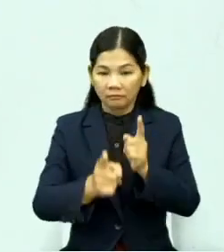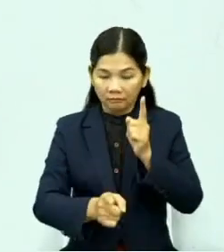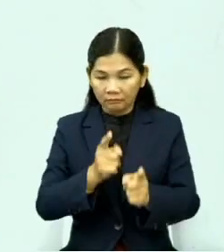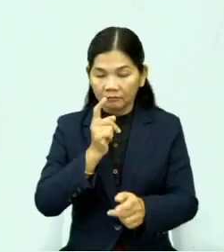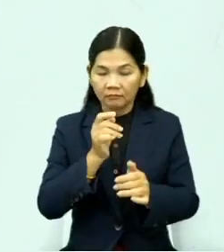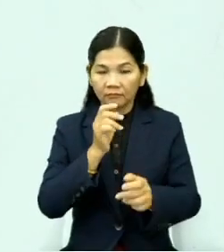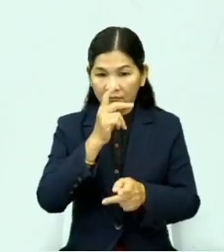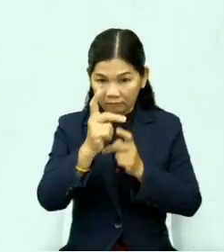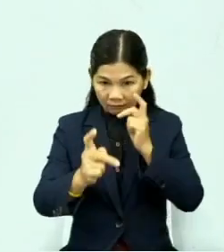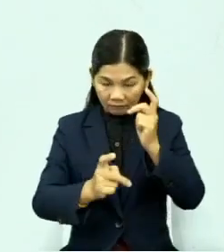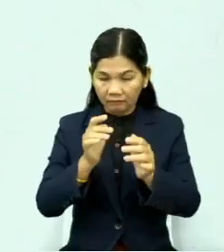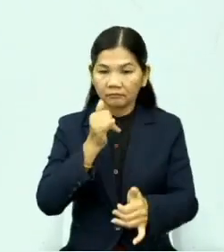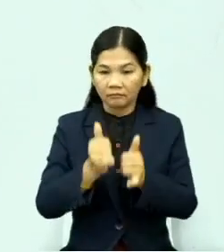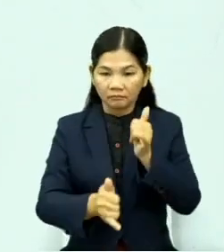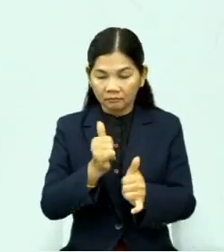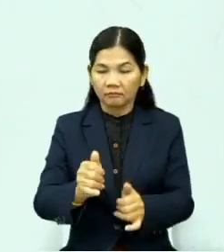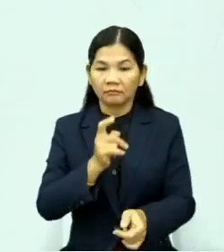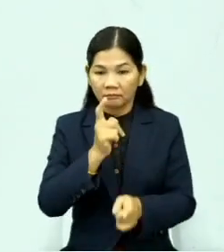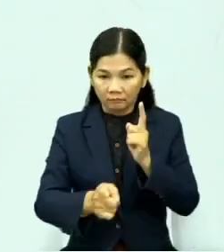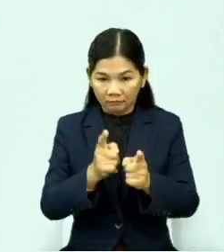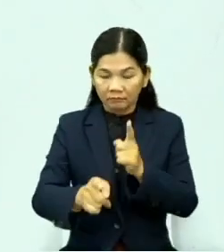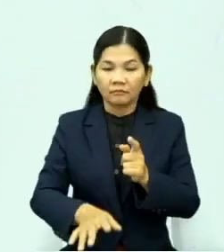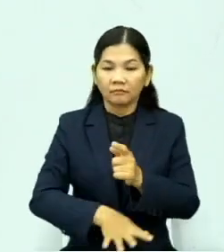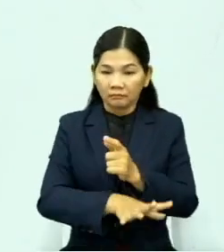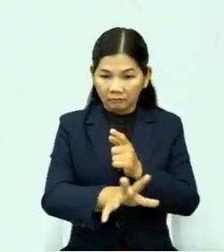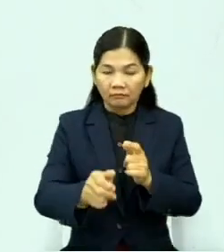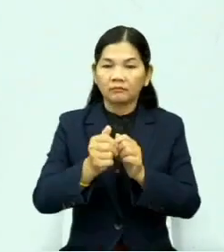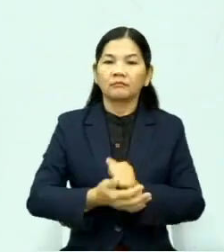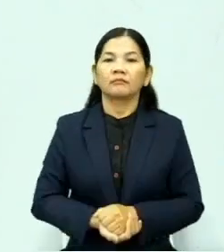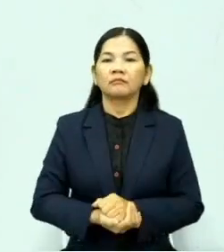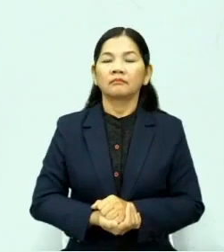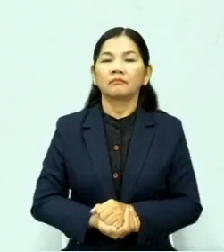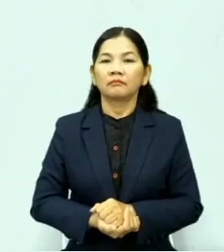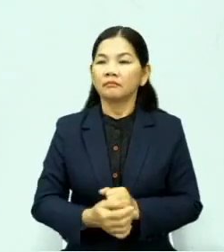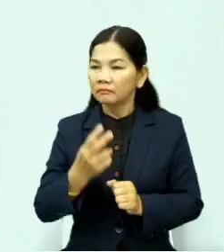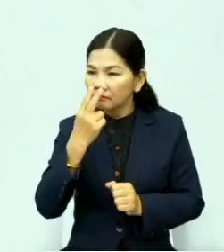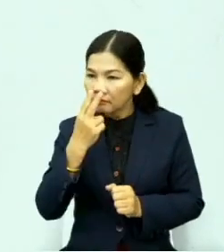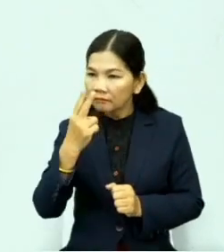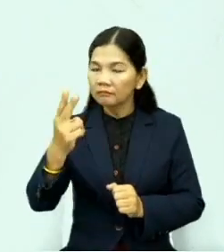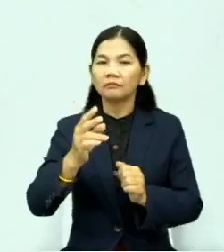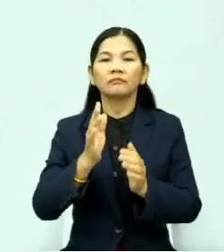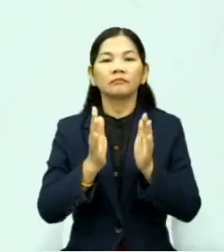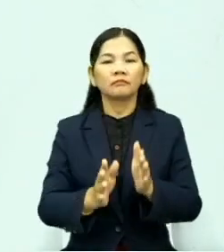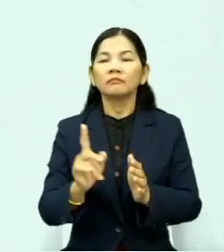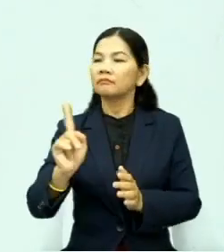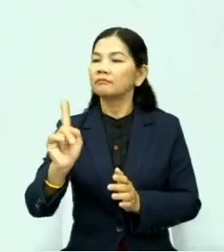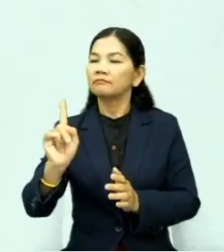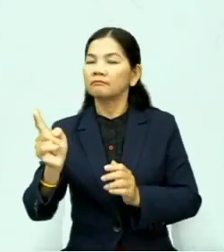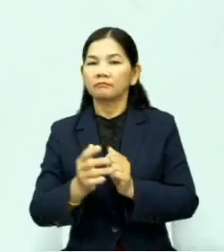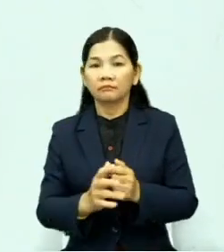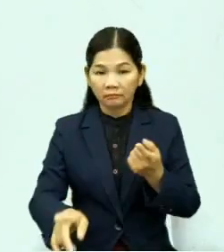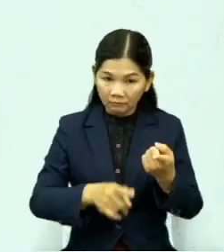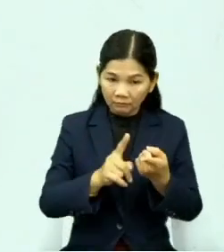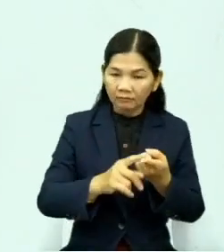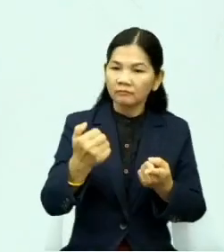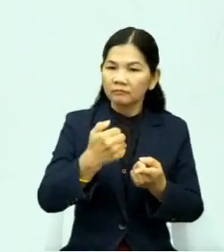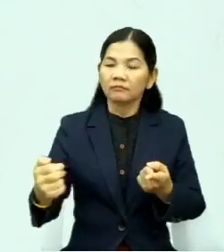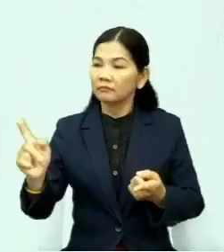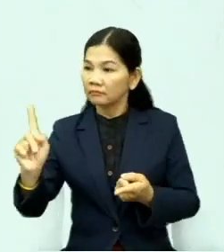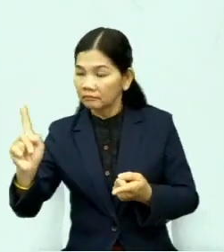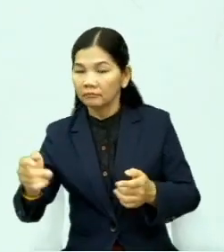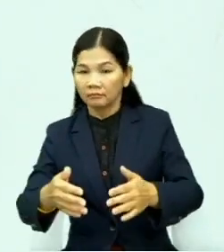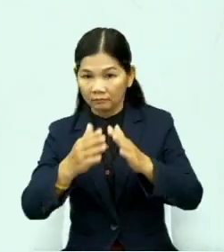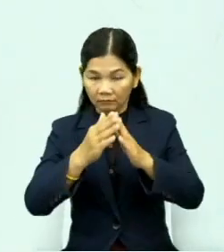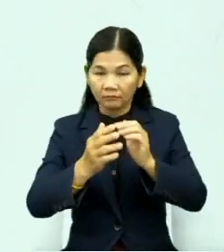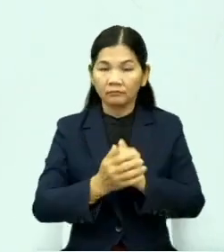ចាគឺអ្នកដែលបានបង្កើតដូតន្ត្រីខ្មែរចាអញ្ចឹងកូនមើលមើលតើសំណួរទី1ចាតើនរណាទៅដែលជា